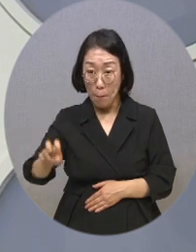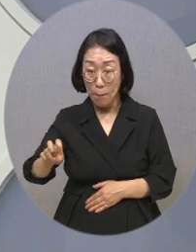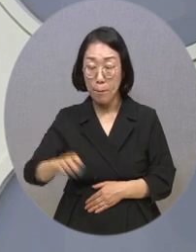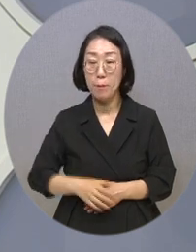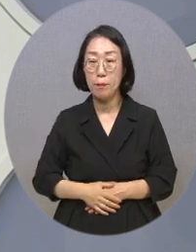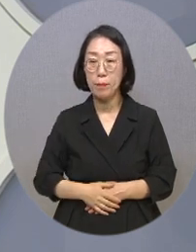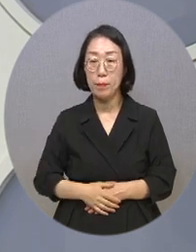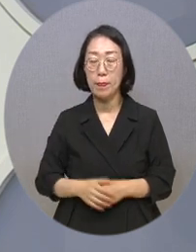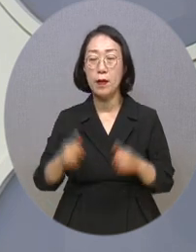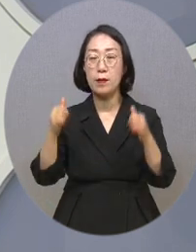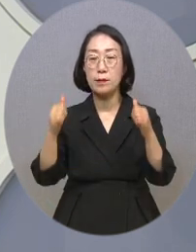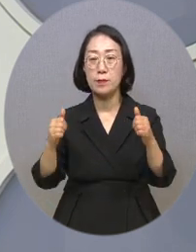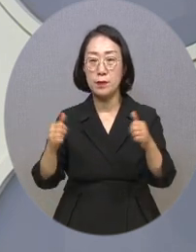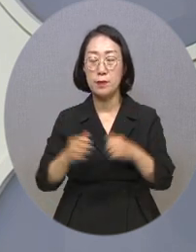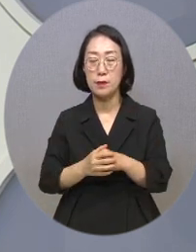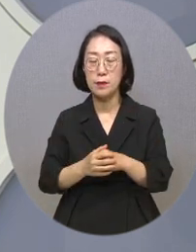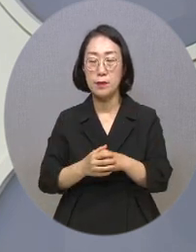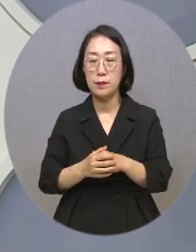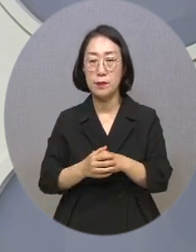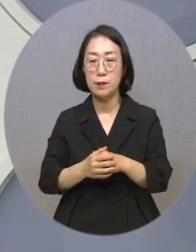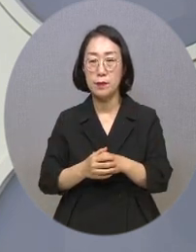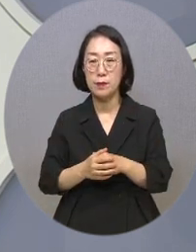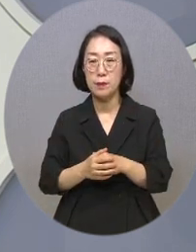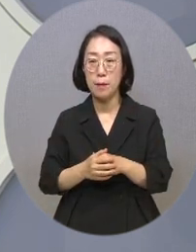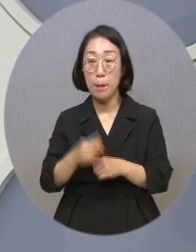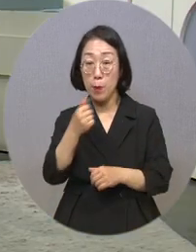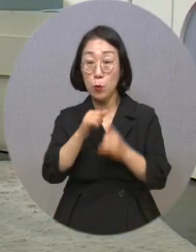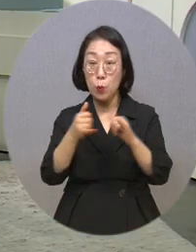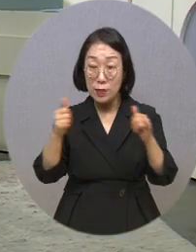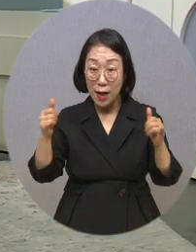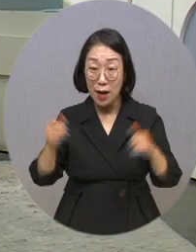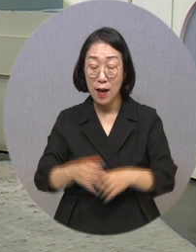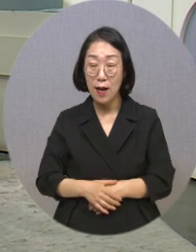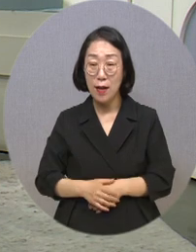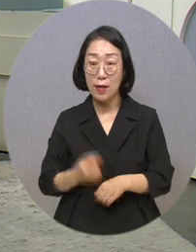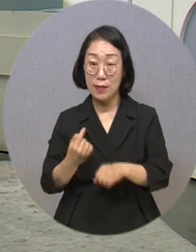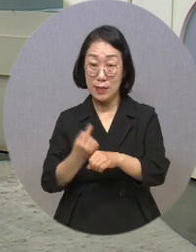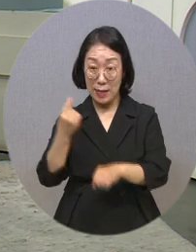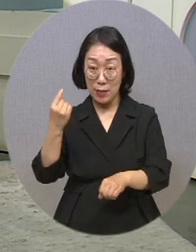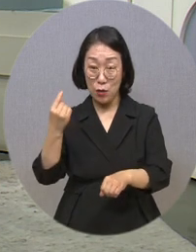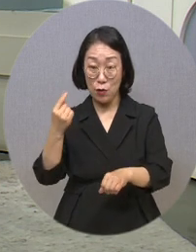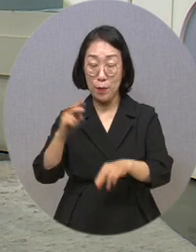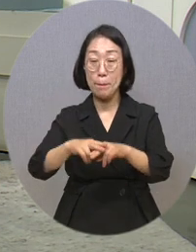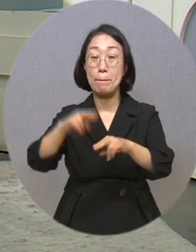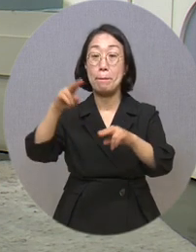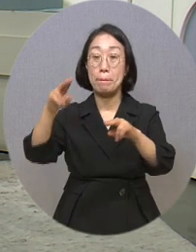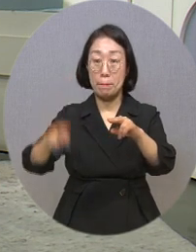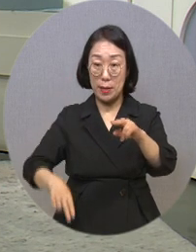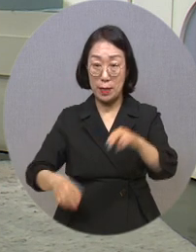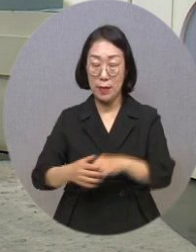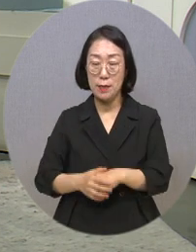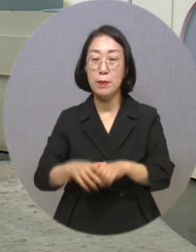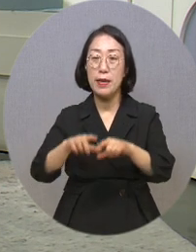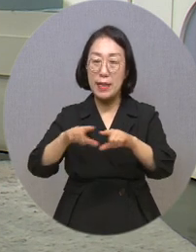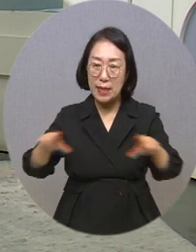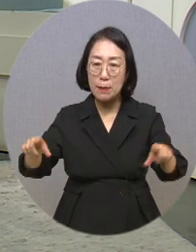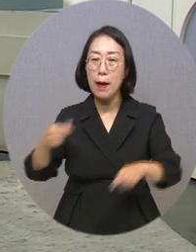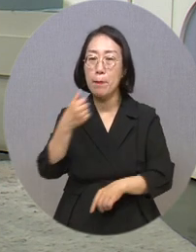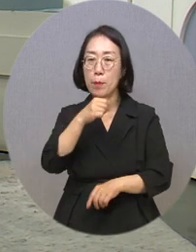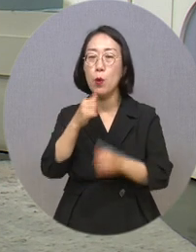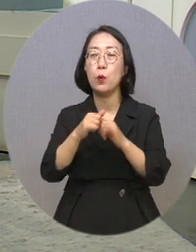65세라서 작년 말로는 이제 그 대표 변호사직은 끝났어. 내려놓고 지금 변호사로만